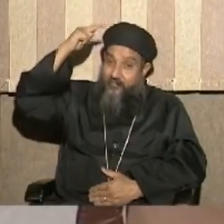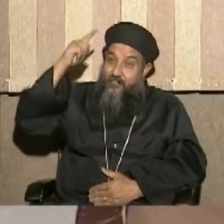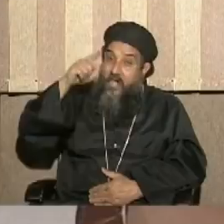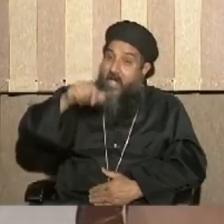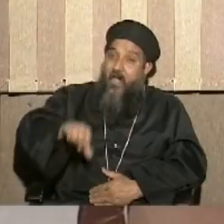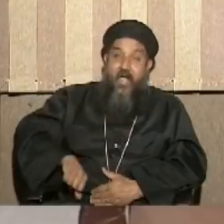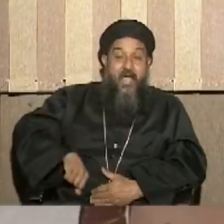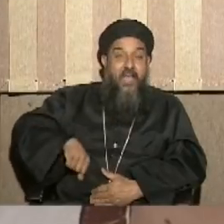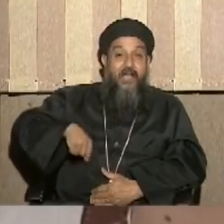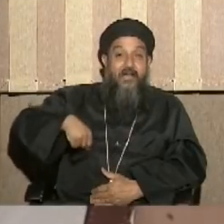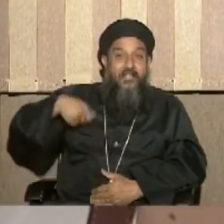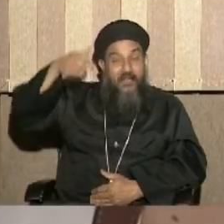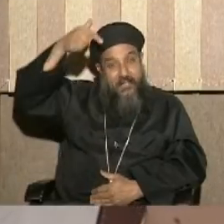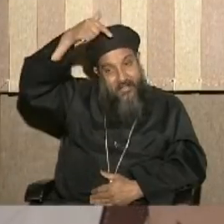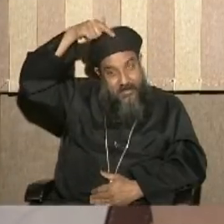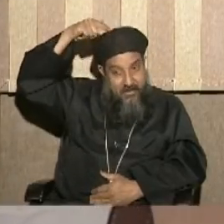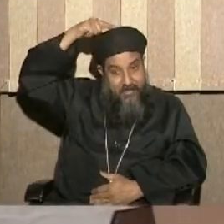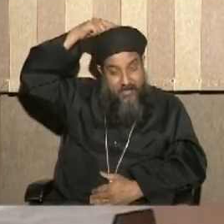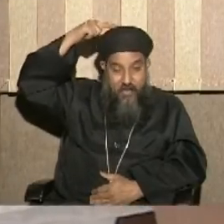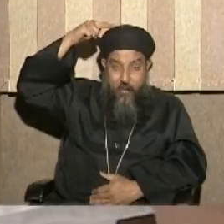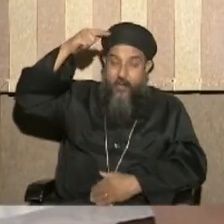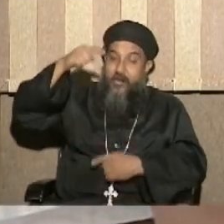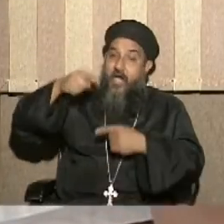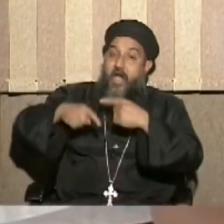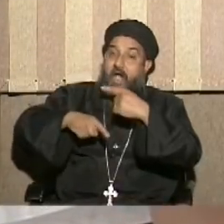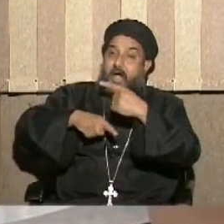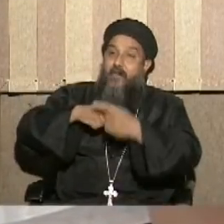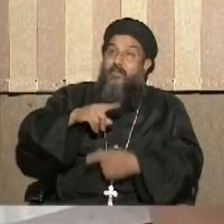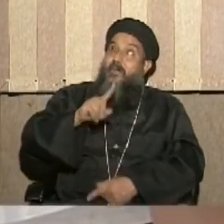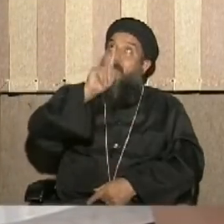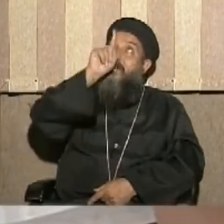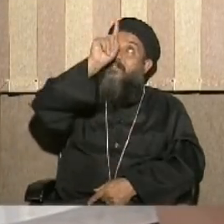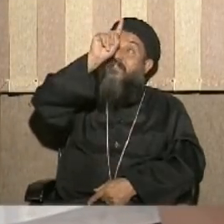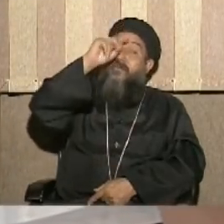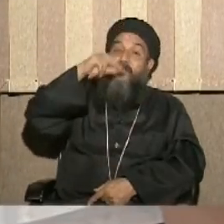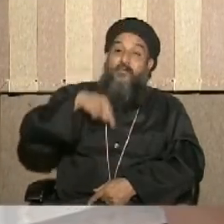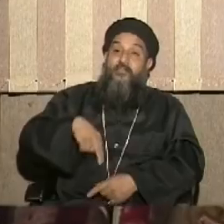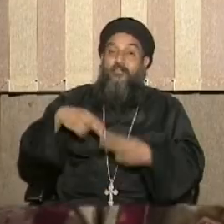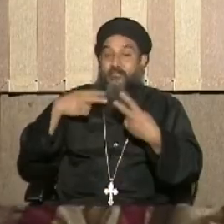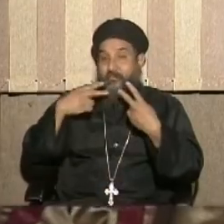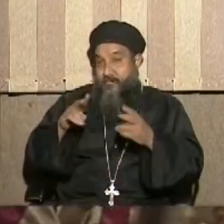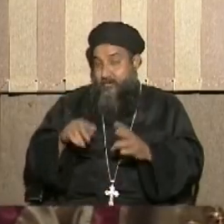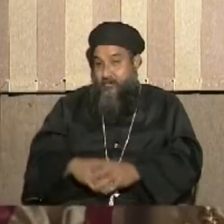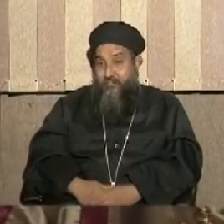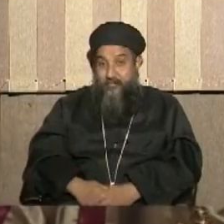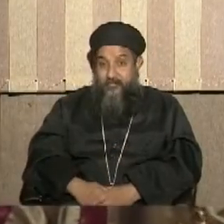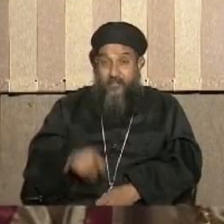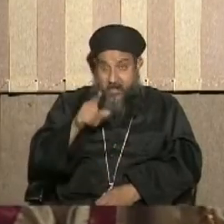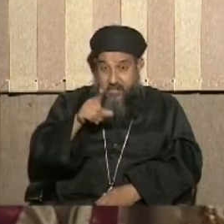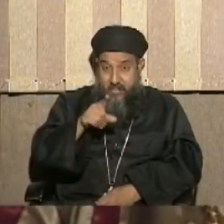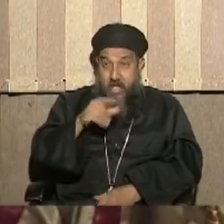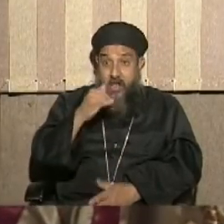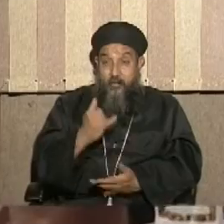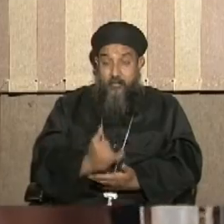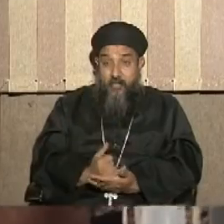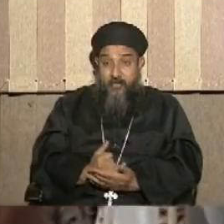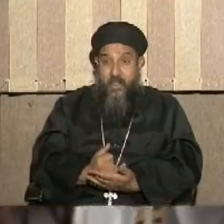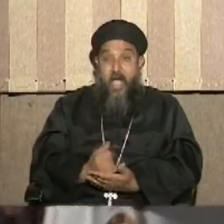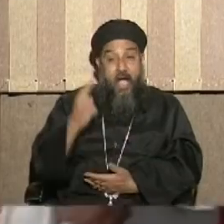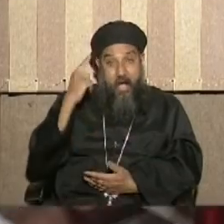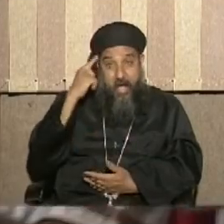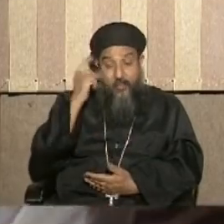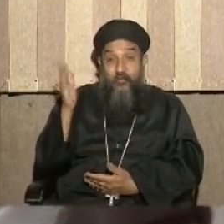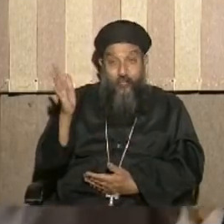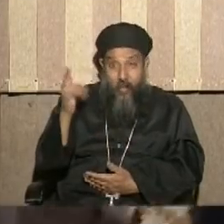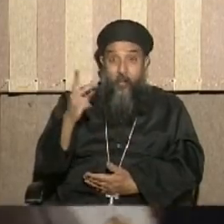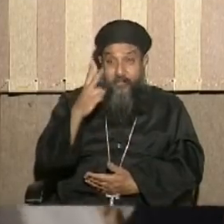حياة الرهبنة دايما بتلحقني. لتكن إرادتك يا رب. أنت التاجر اللي تعرف ماكسيموس ودوماديوس؟